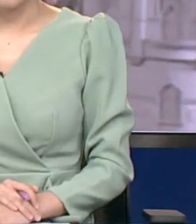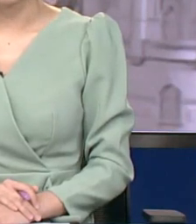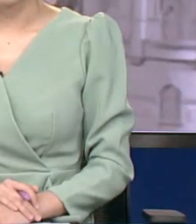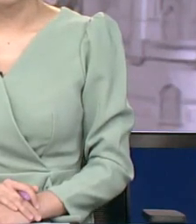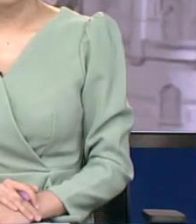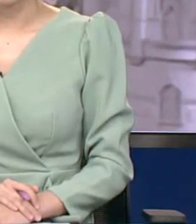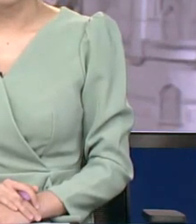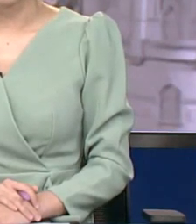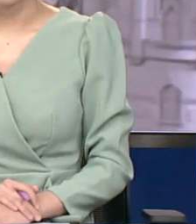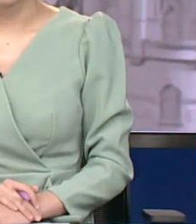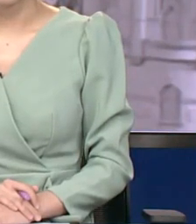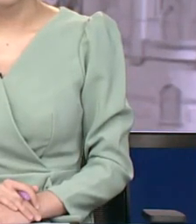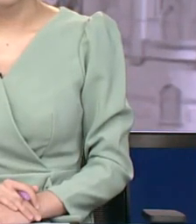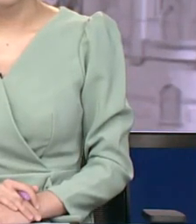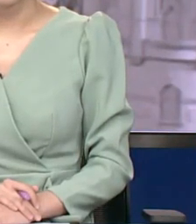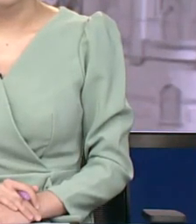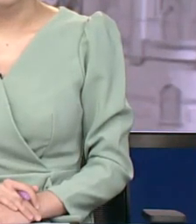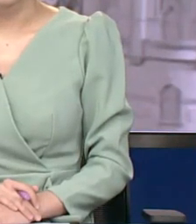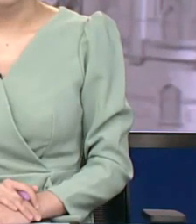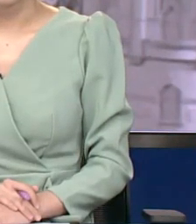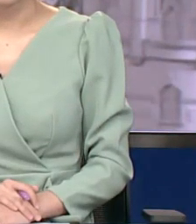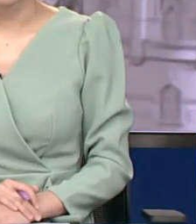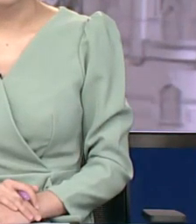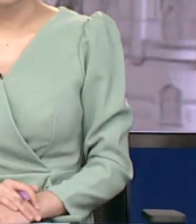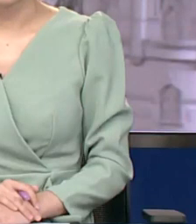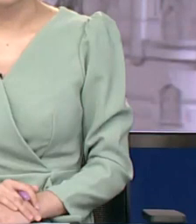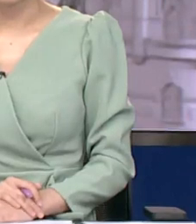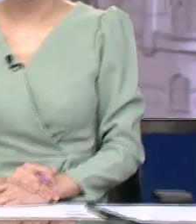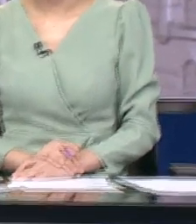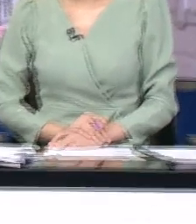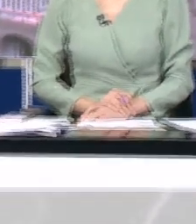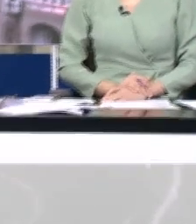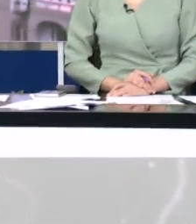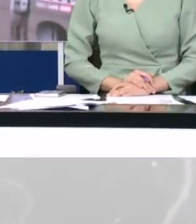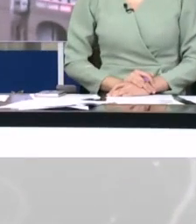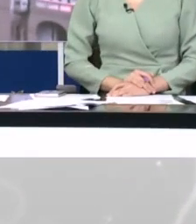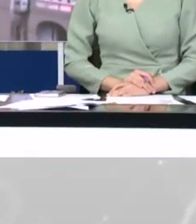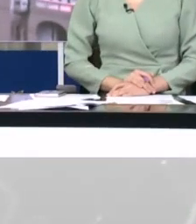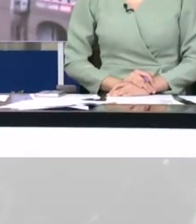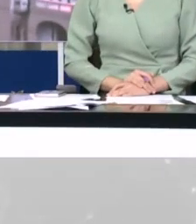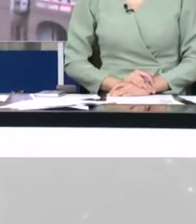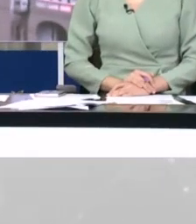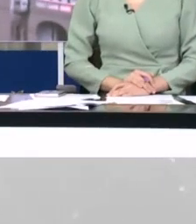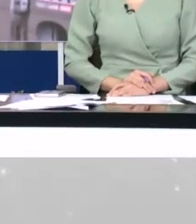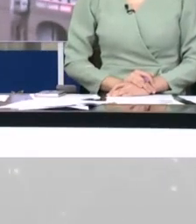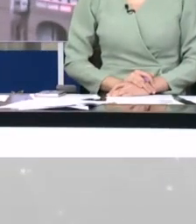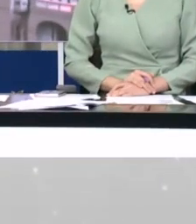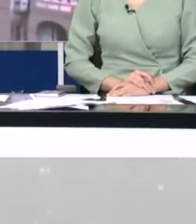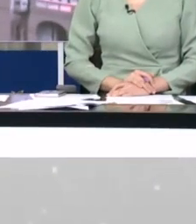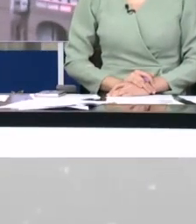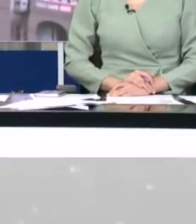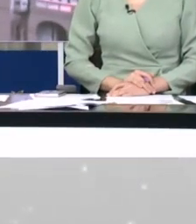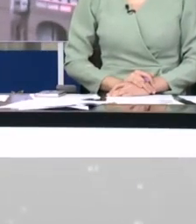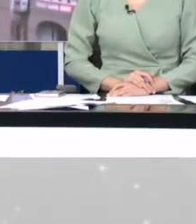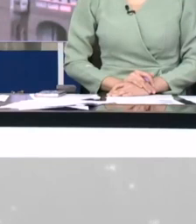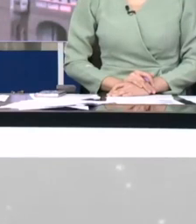นะครับในขณะเดียวกันการประชุมร่วมของรัฐสภาในวันนี้ซึ่งเป็นการประชุมระหว่างส.ส.แล้วก็ส.ว.ปั่นป่วน